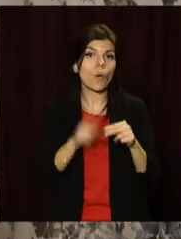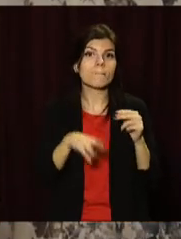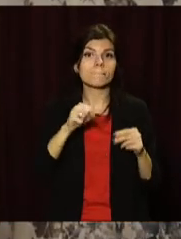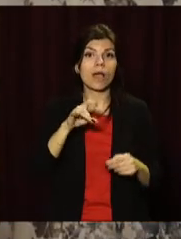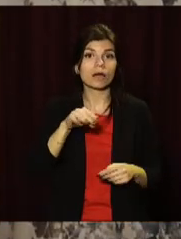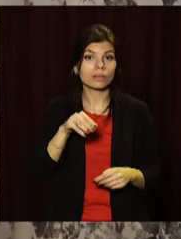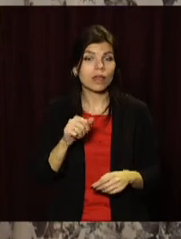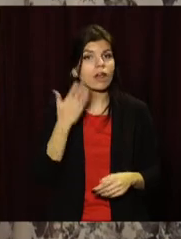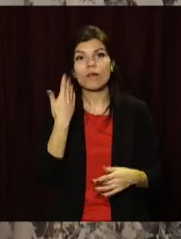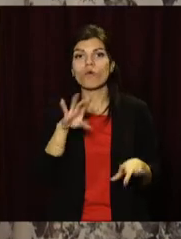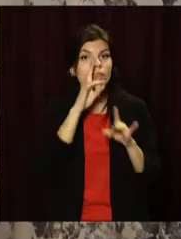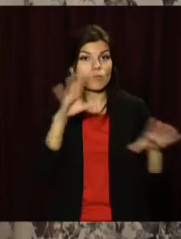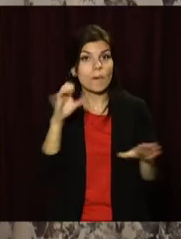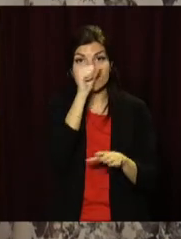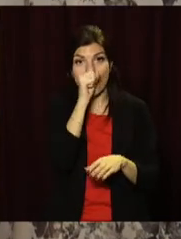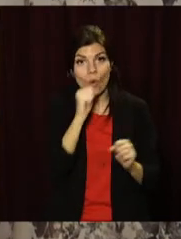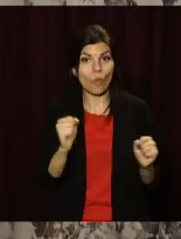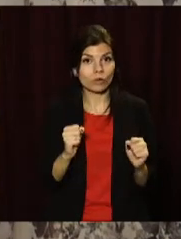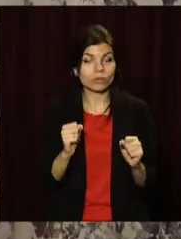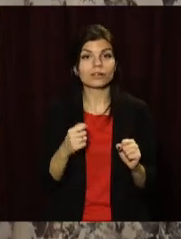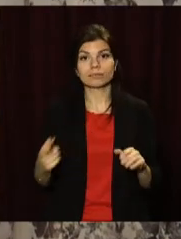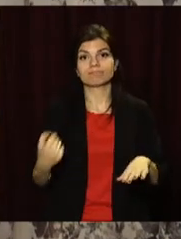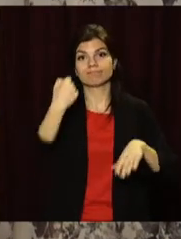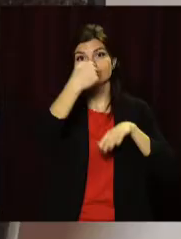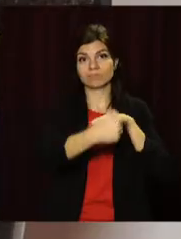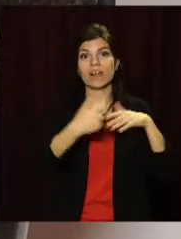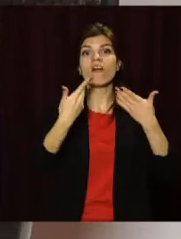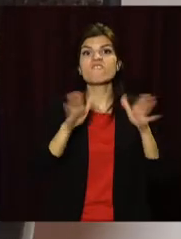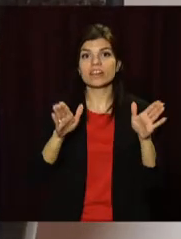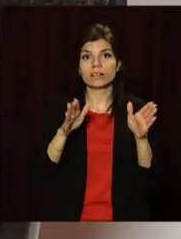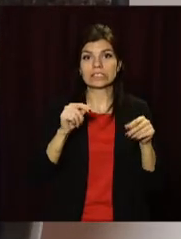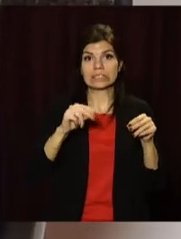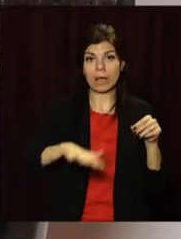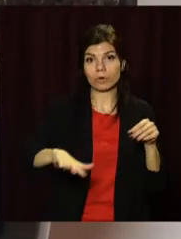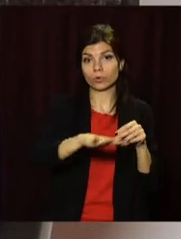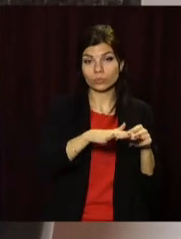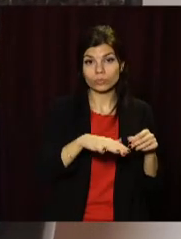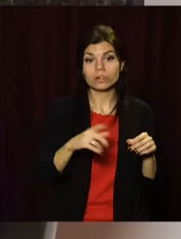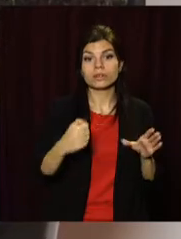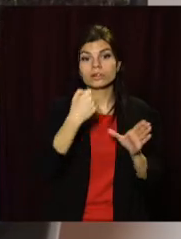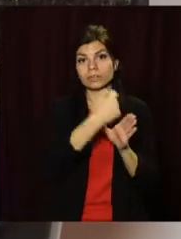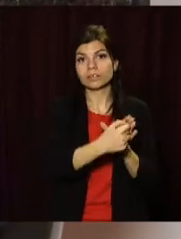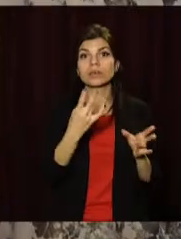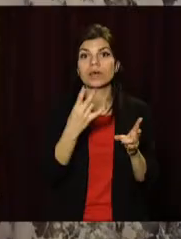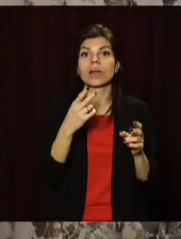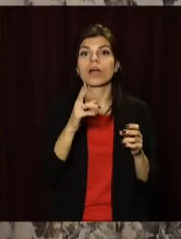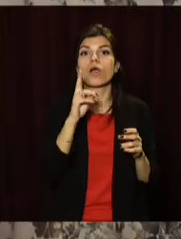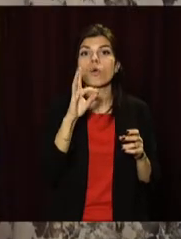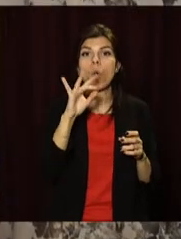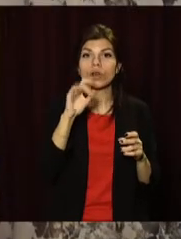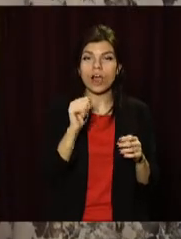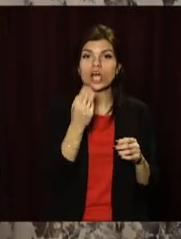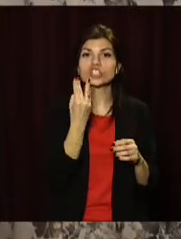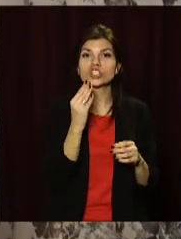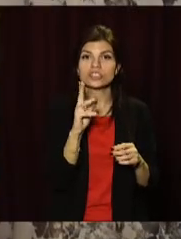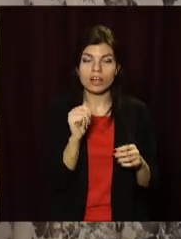когда уже не будет морозов. Высаживаем ее в открытый грунт. Собрать нужно кору, шишки,